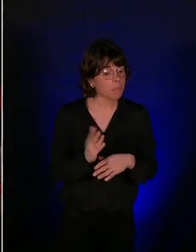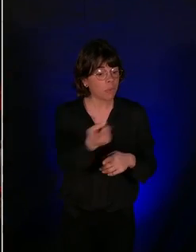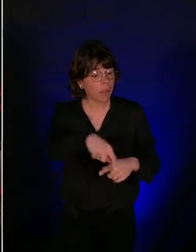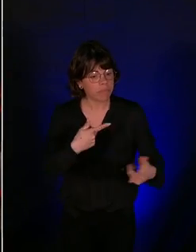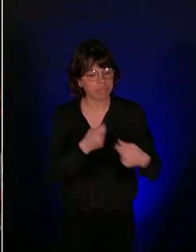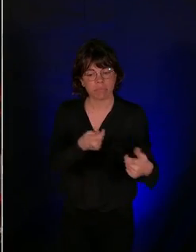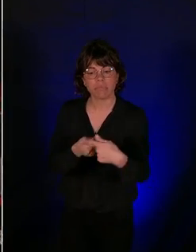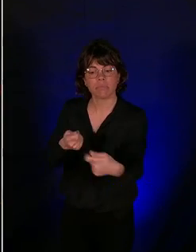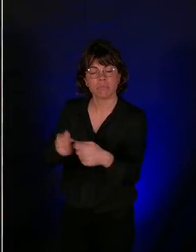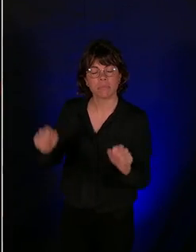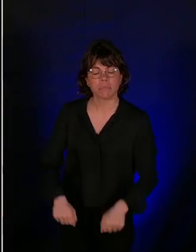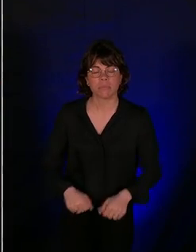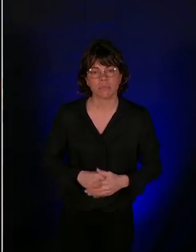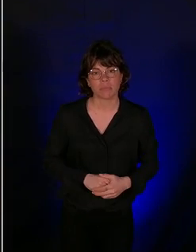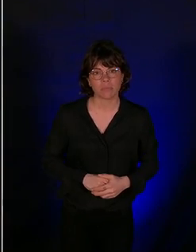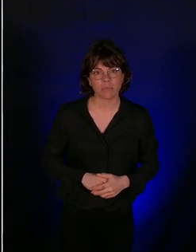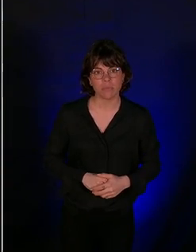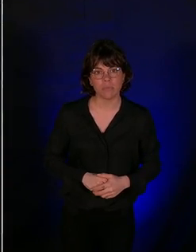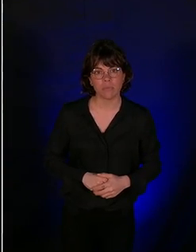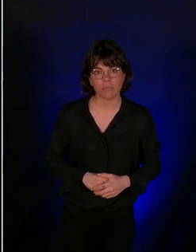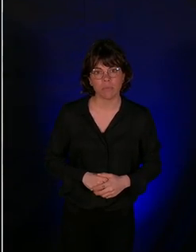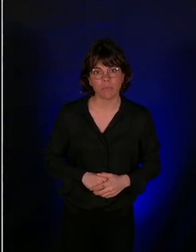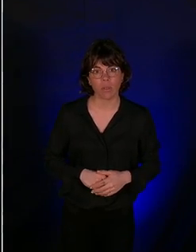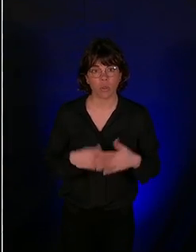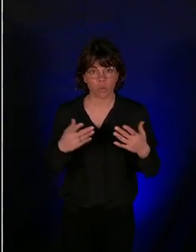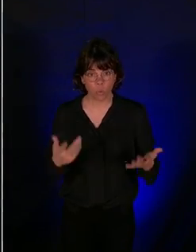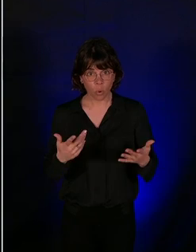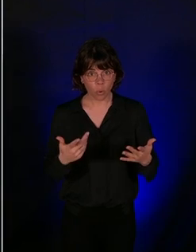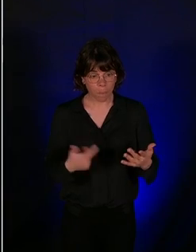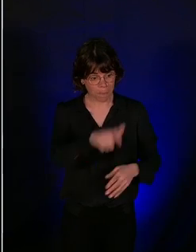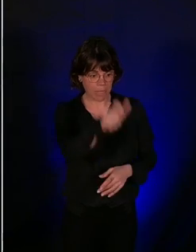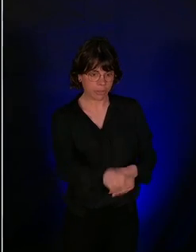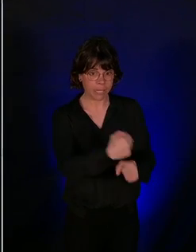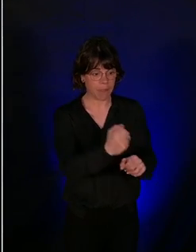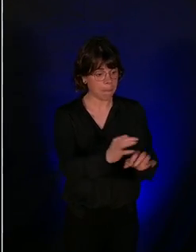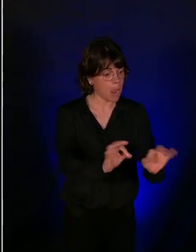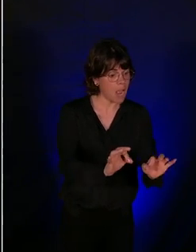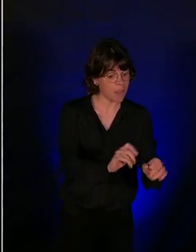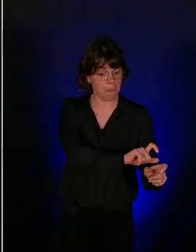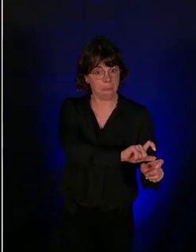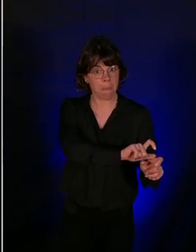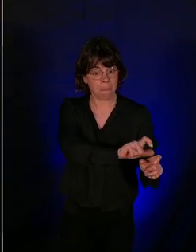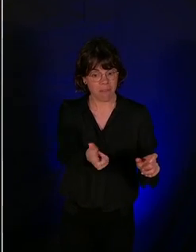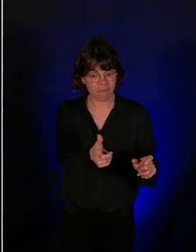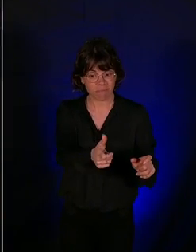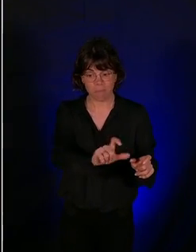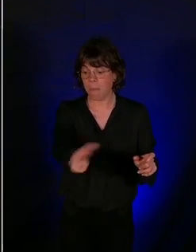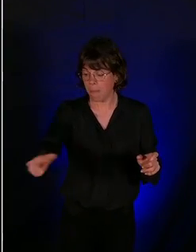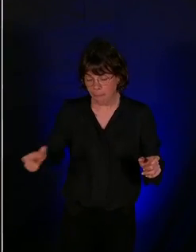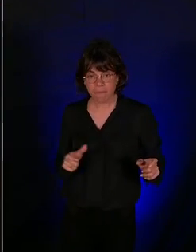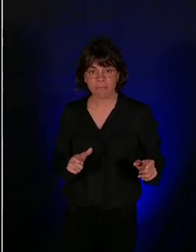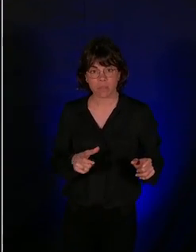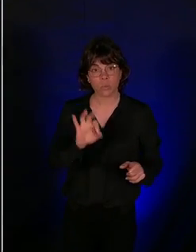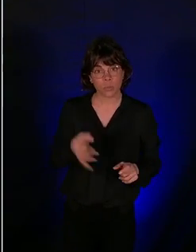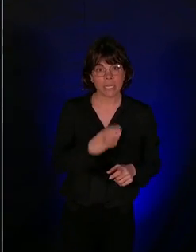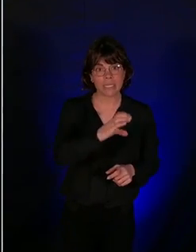sollicitations ce que ne font pas les uns se reporte sur les autres et même si le CCN a